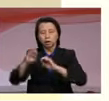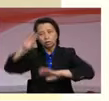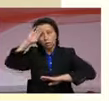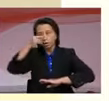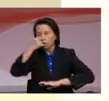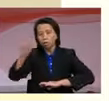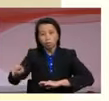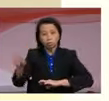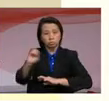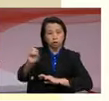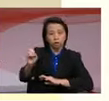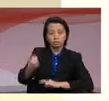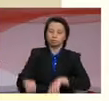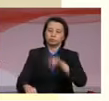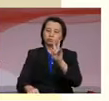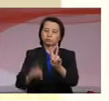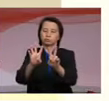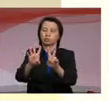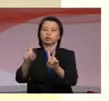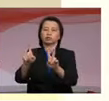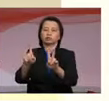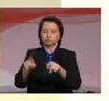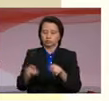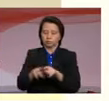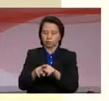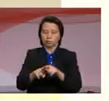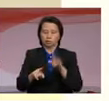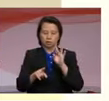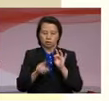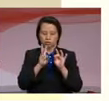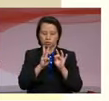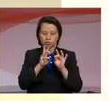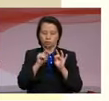bergejala adalah 241 kes bersamaan dengan